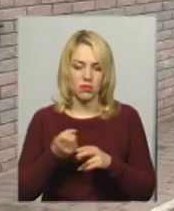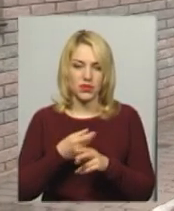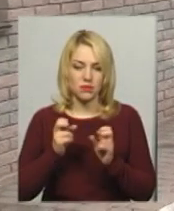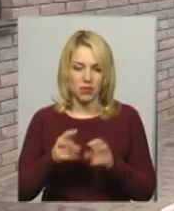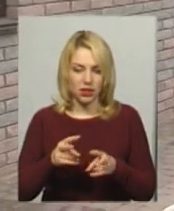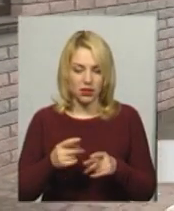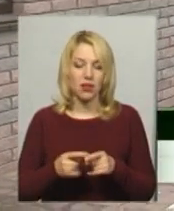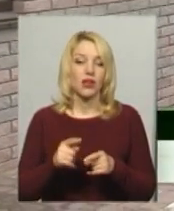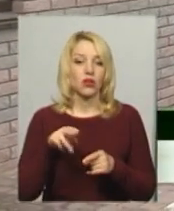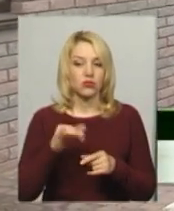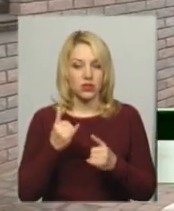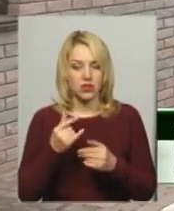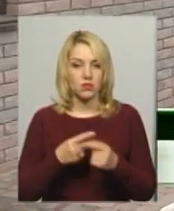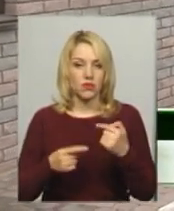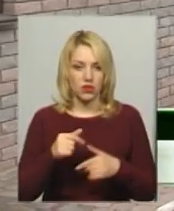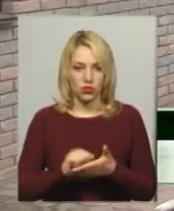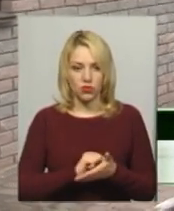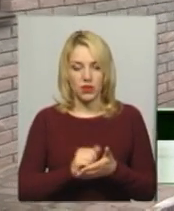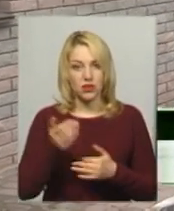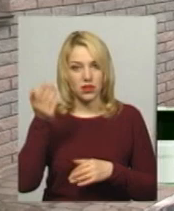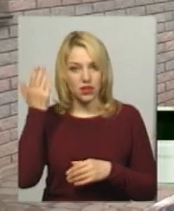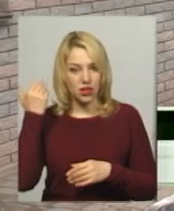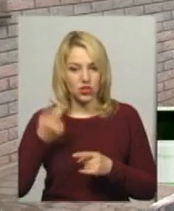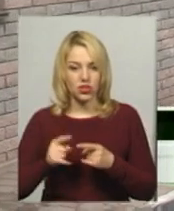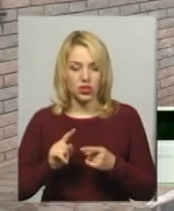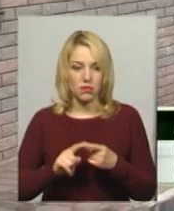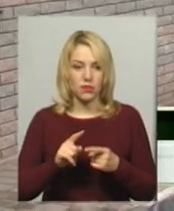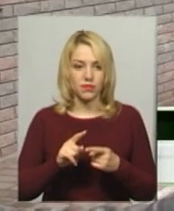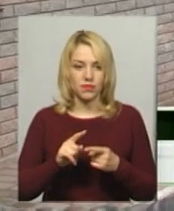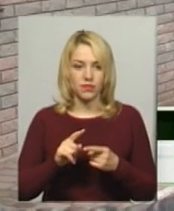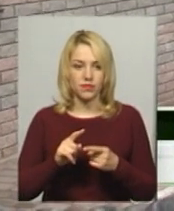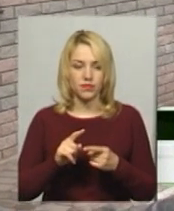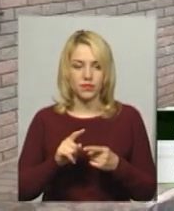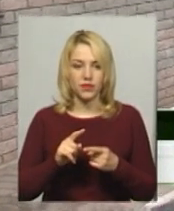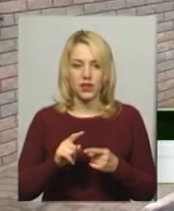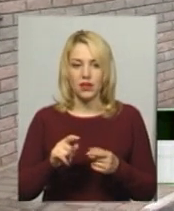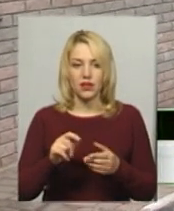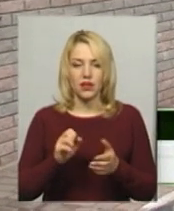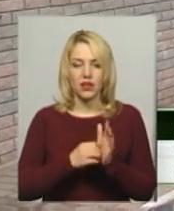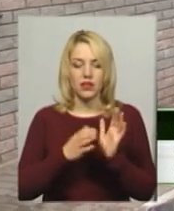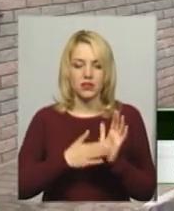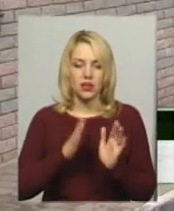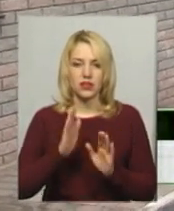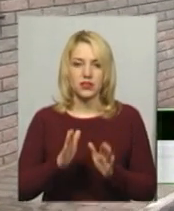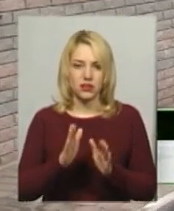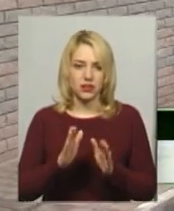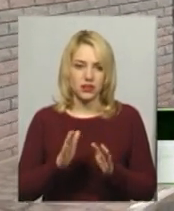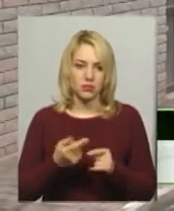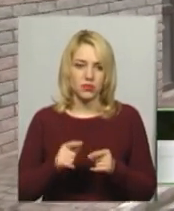діяв декларативний метод отримання дозволу на початок будівельних робіт, і реєстратору тільки вистачало для